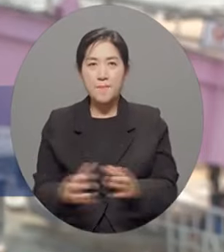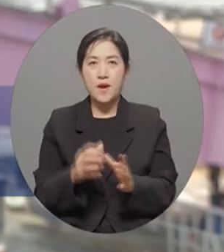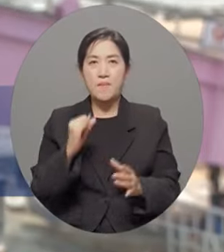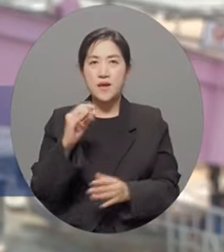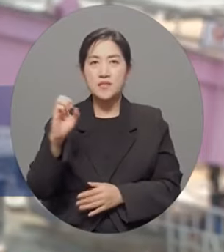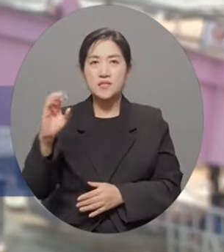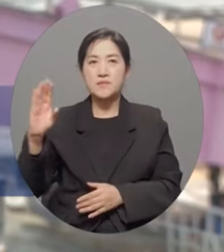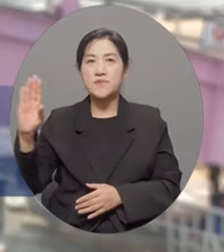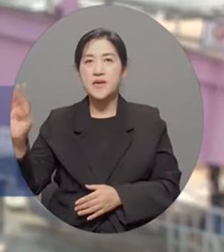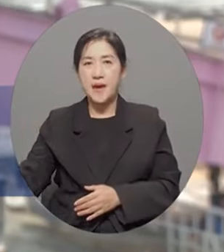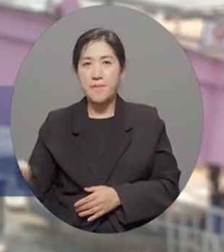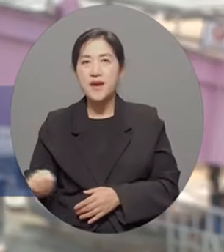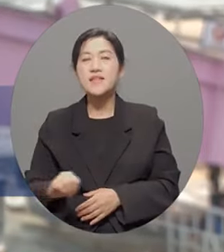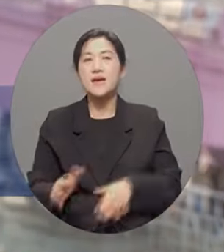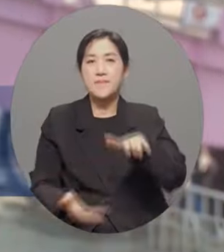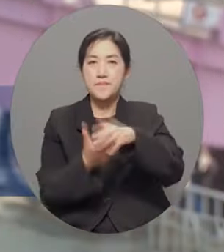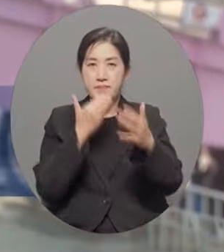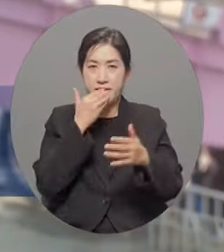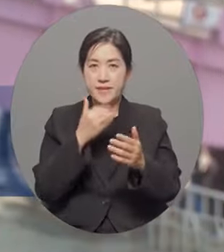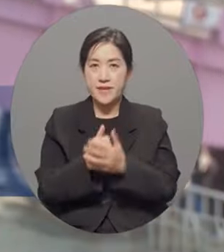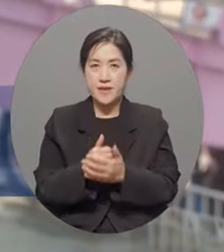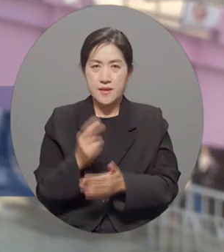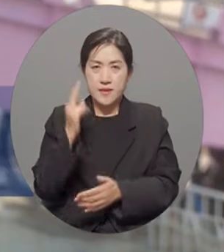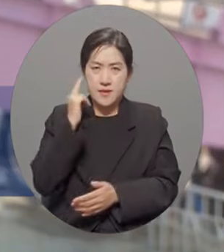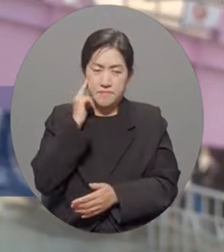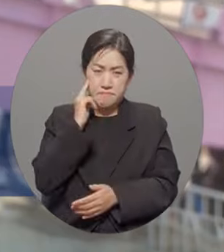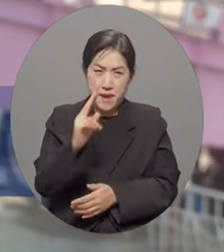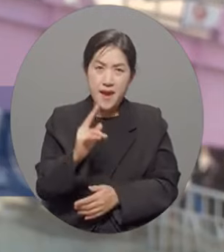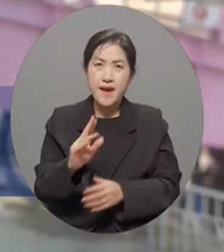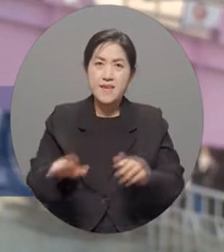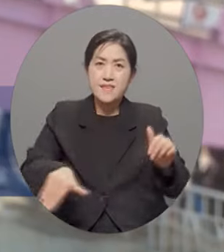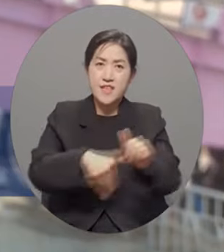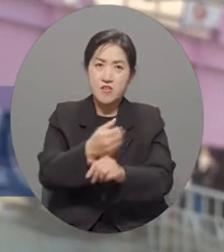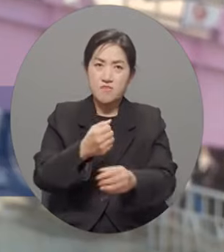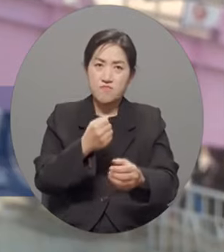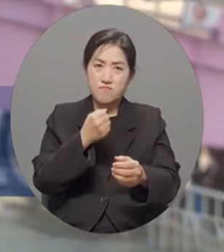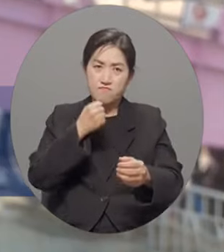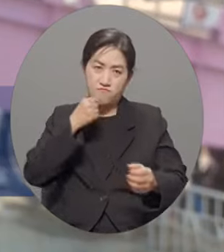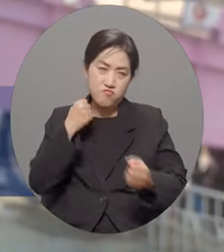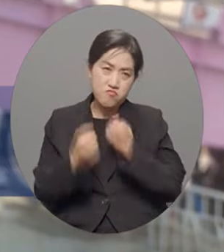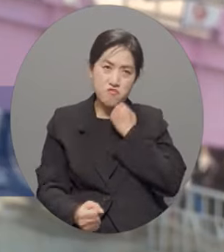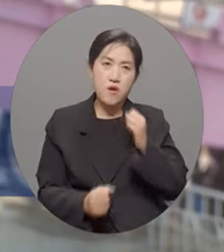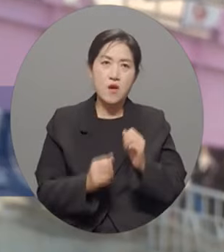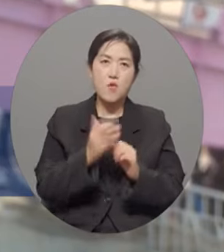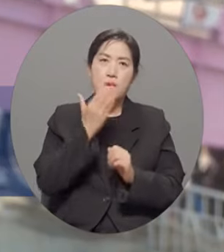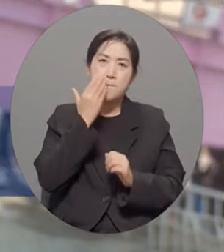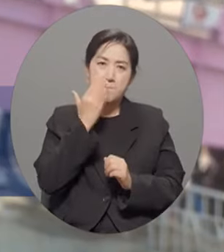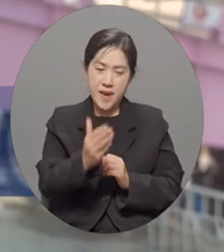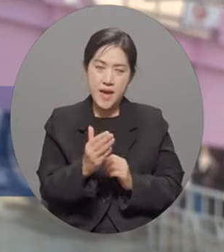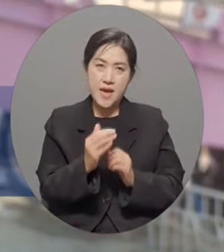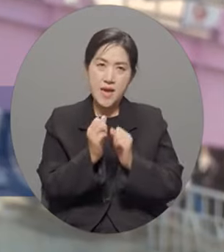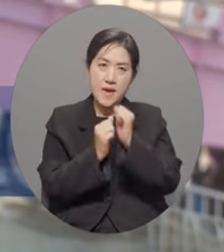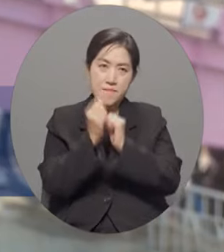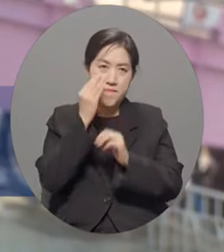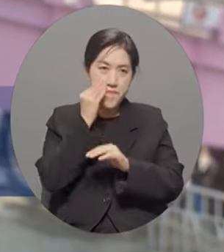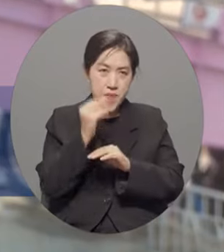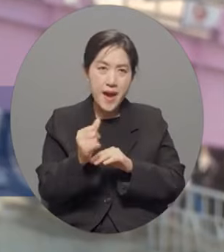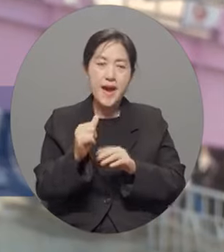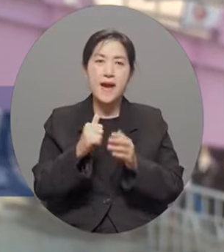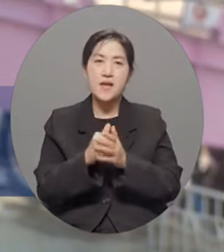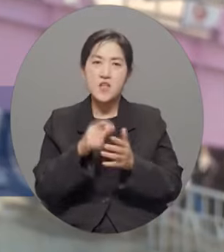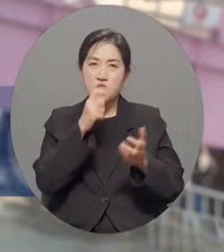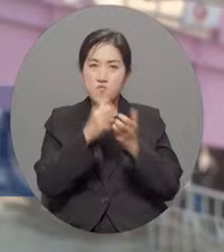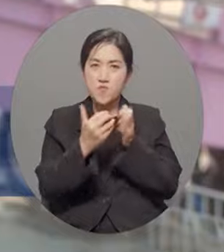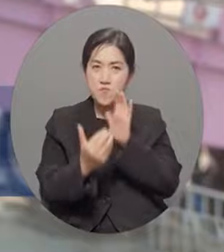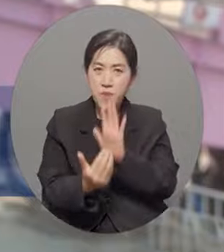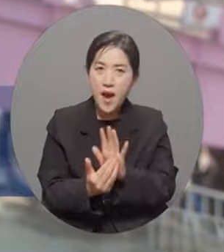나온다. 라고 보시면 되고요. 극한 환경에서 작동하는 윤활유, 부동액, 예, 그런